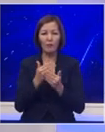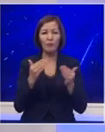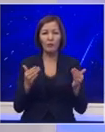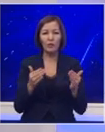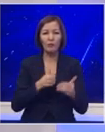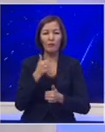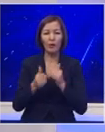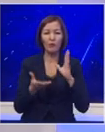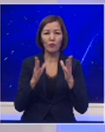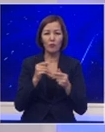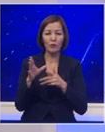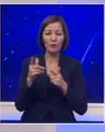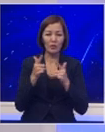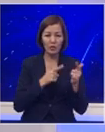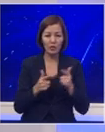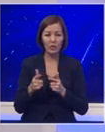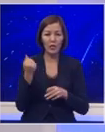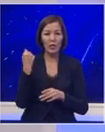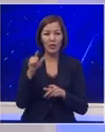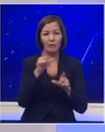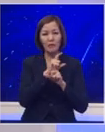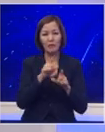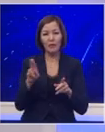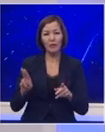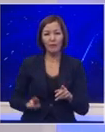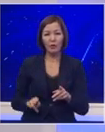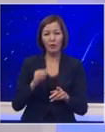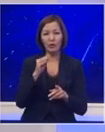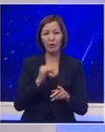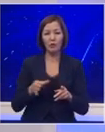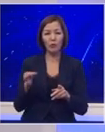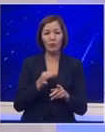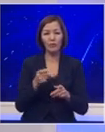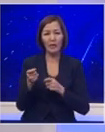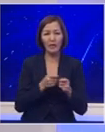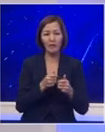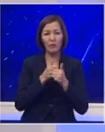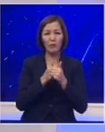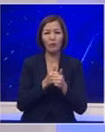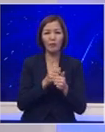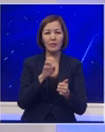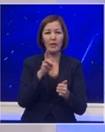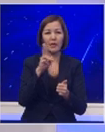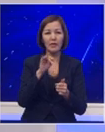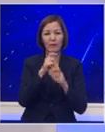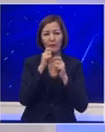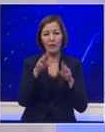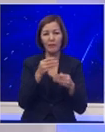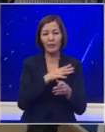байқаудың қорытындысы шықты. Жеңімпаз мекемелер басшыларын Жетісу облысы әкімінің орынбасары Рустам Али марапаттады.